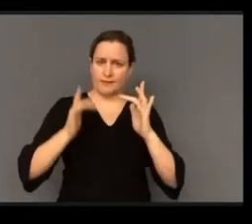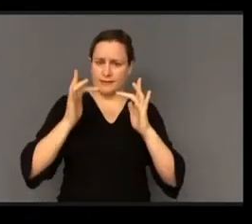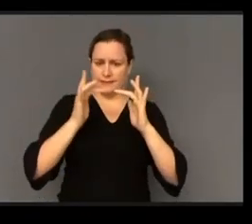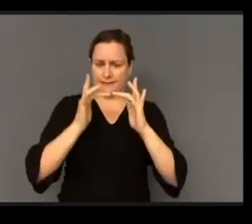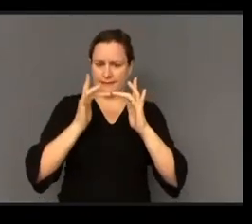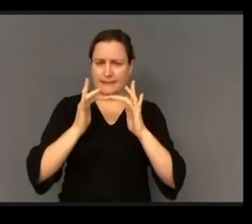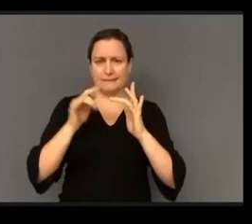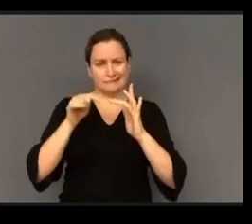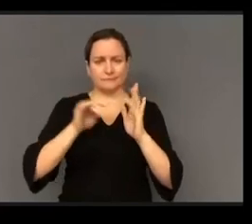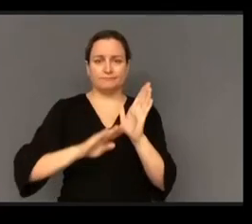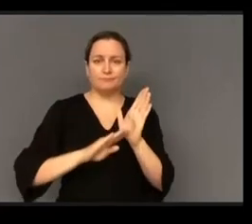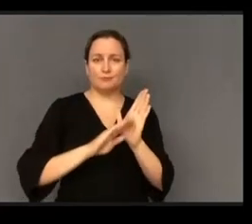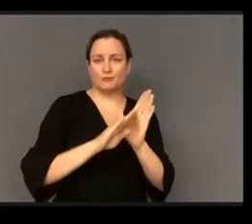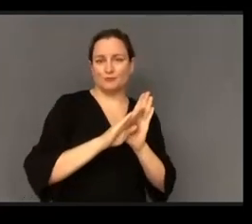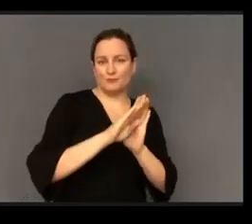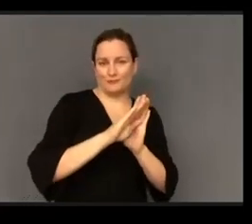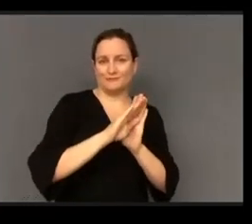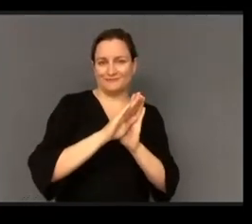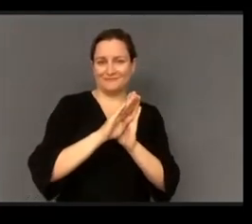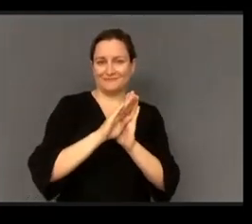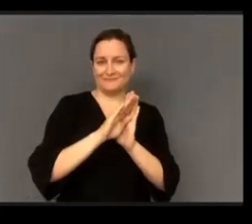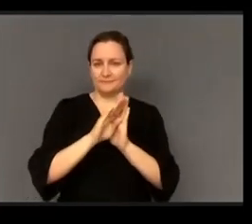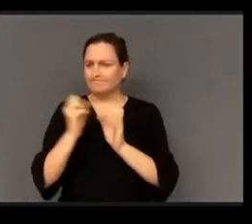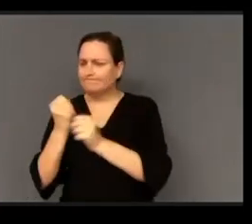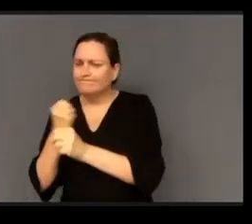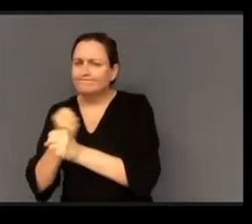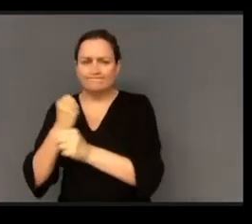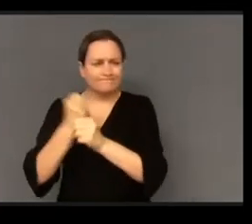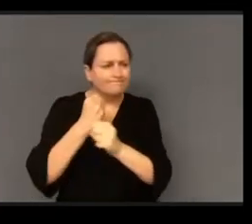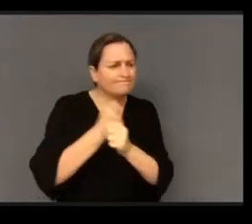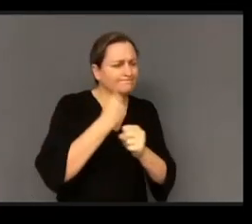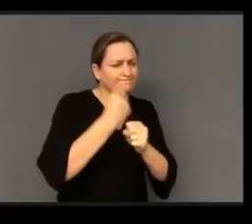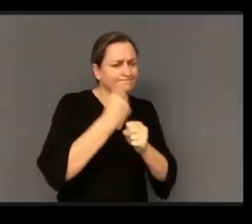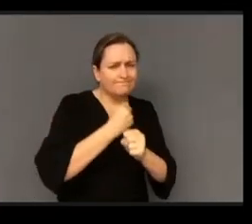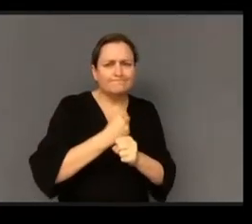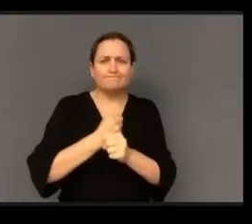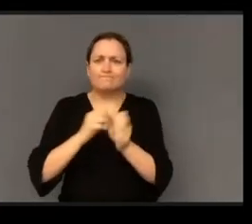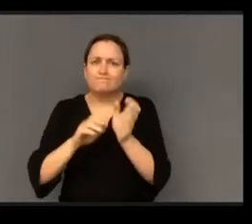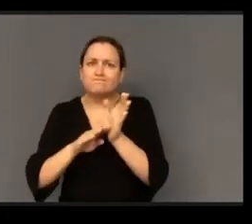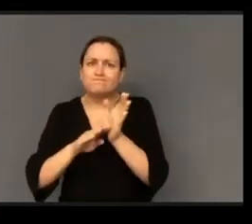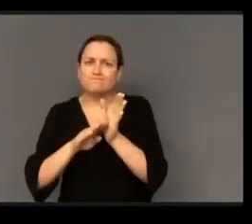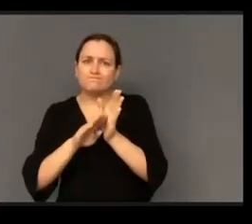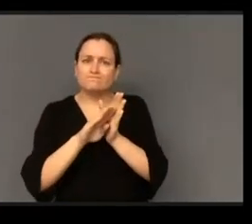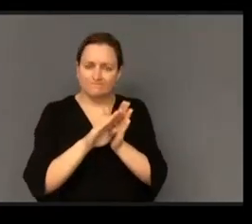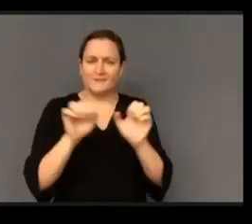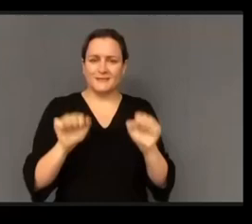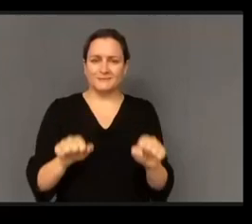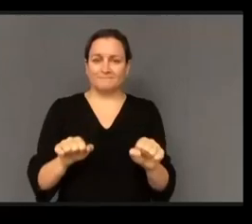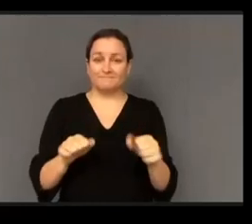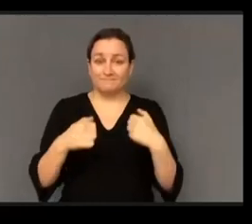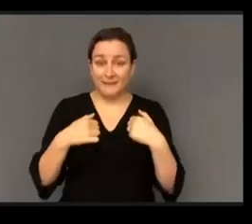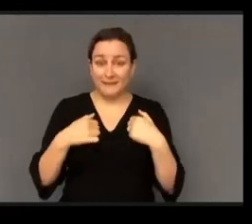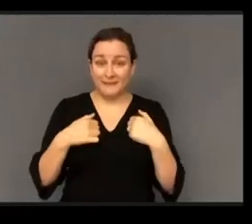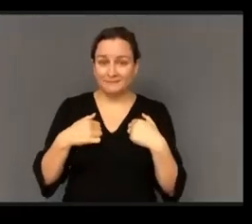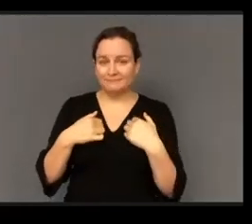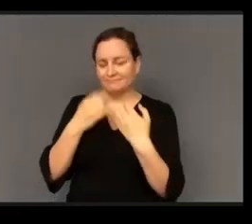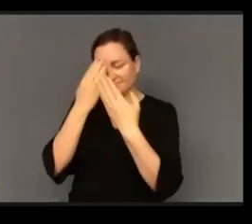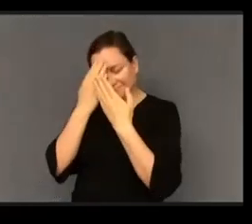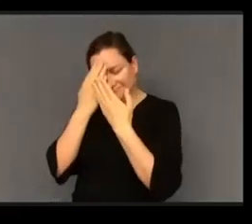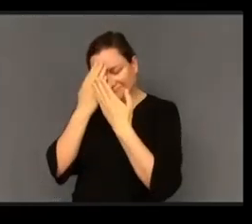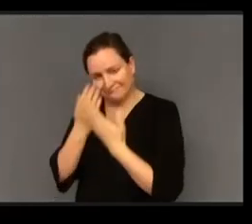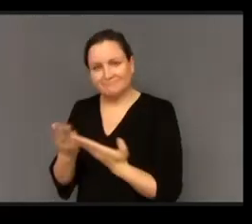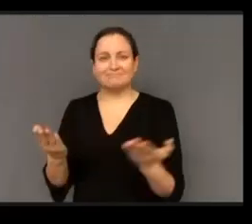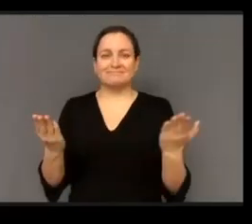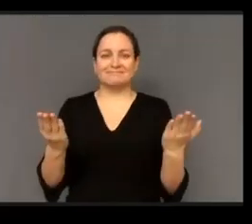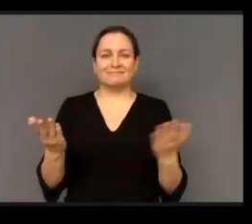进互联网。感谢你们为这个目标付出的持之以恒的努力，我向所有